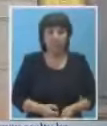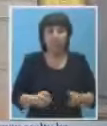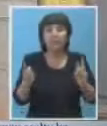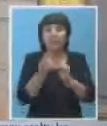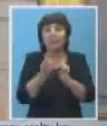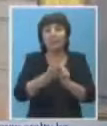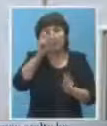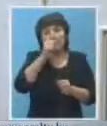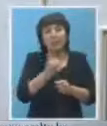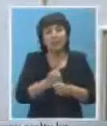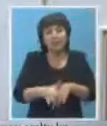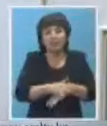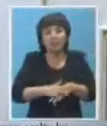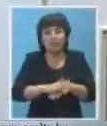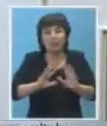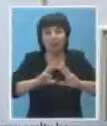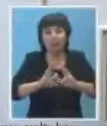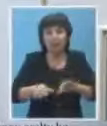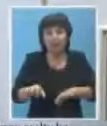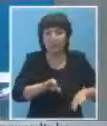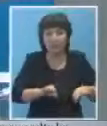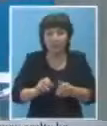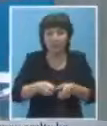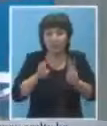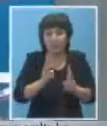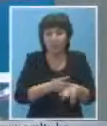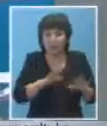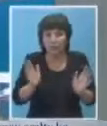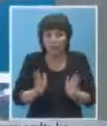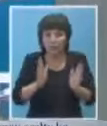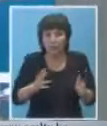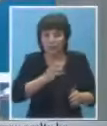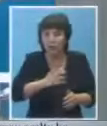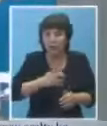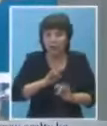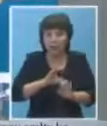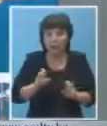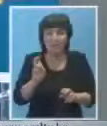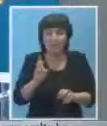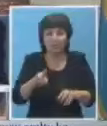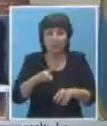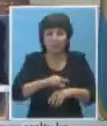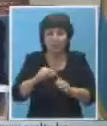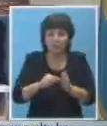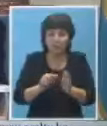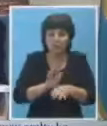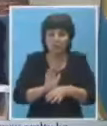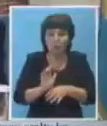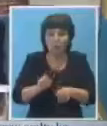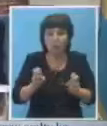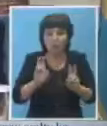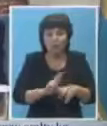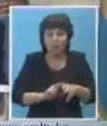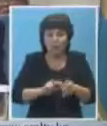Кездесуде мемлекет басшысы елімізде болатын халықаралық іс-шаралар барысында қауіпсіздікті қамтамасыз етудің маңыздылығын айтып, Экспо 2017 көрмесін өткізген кезде құқық